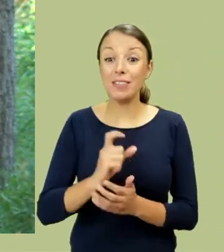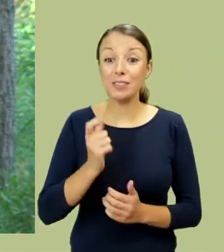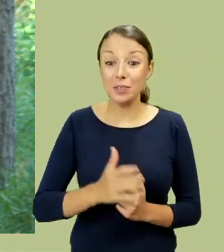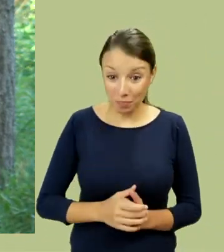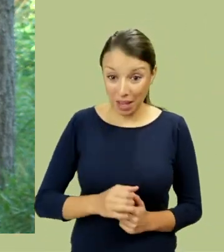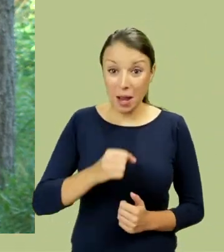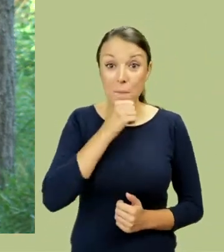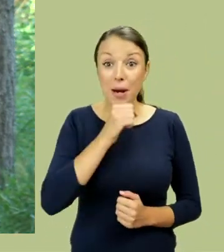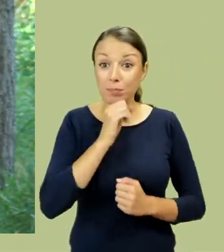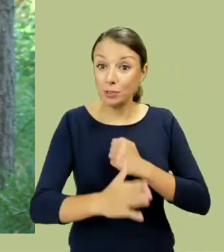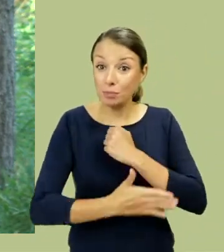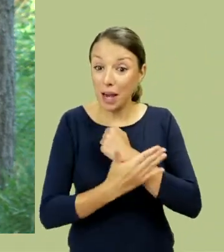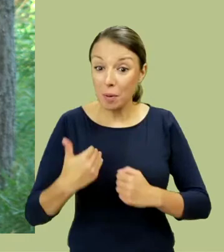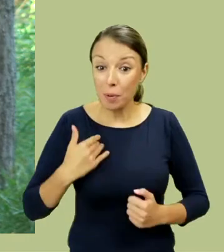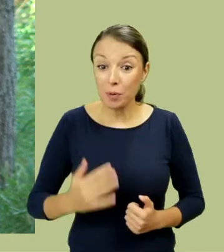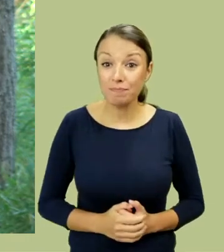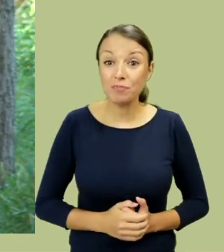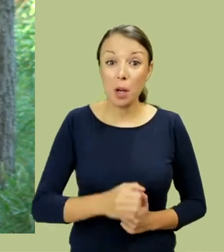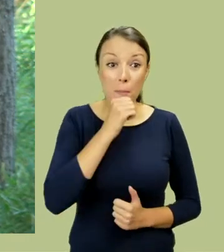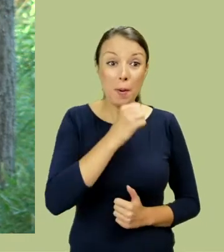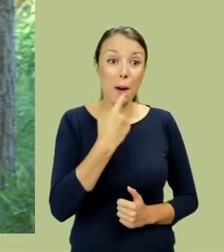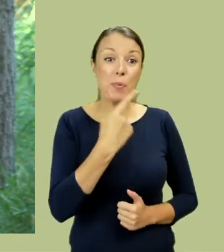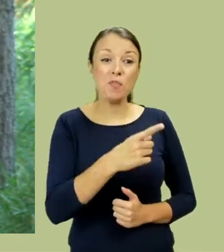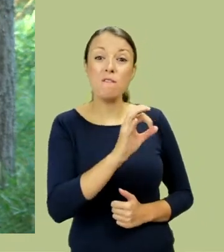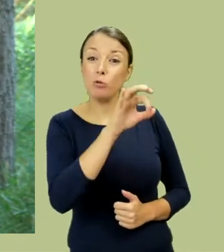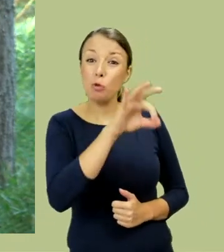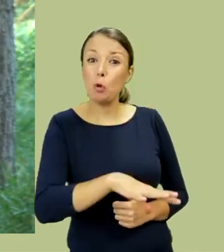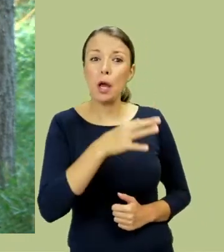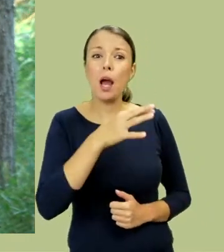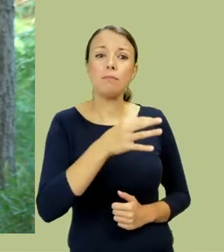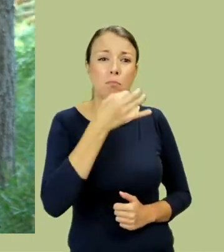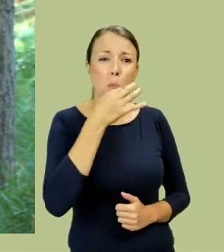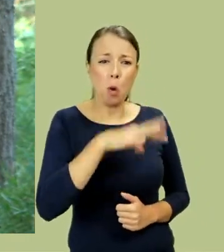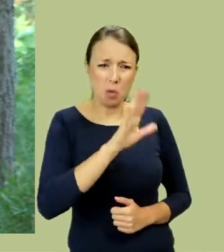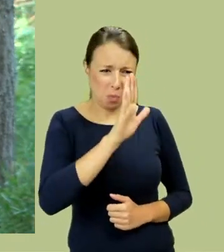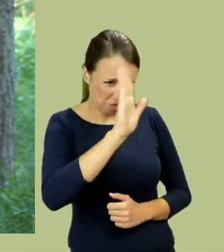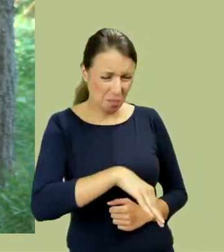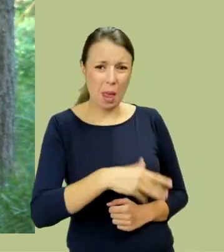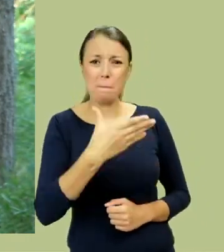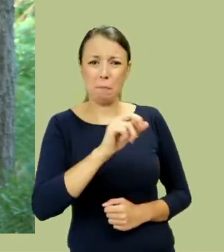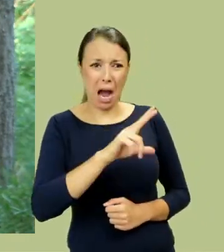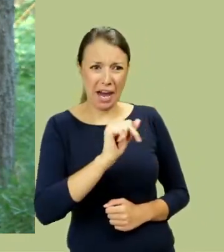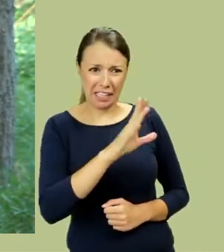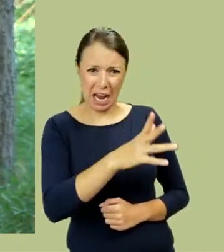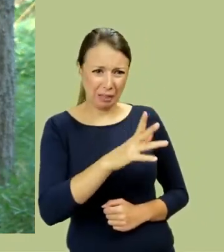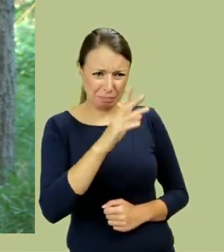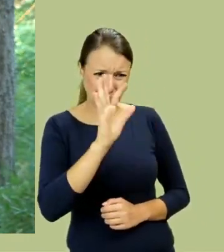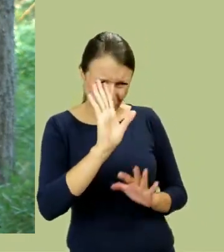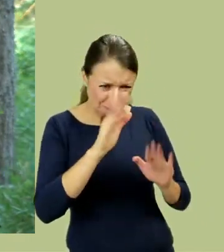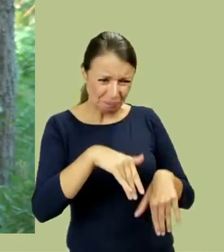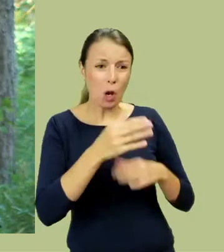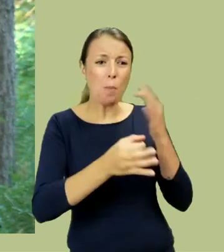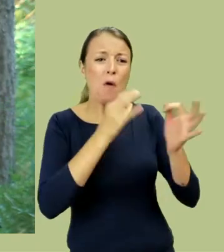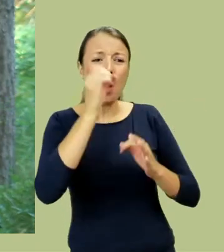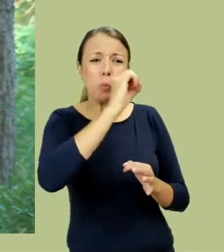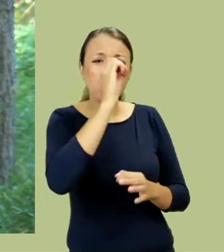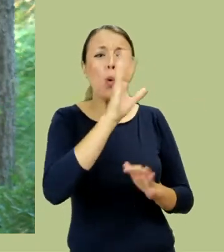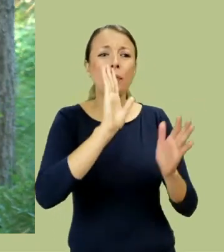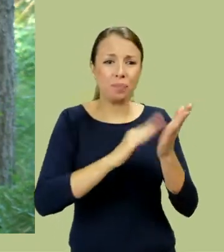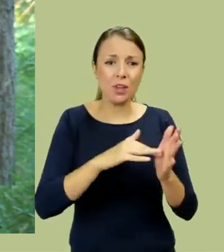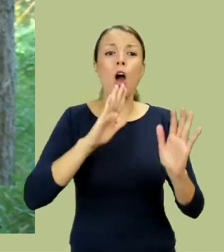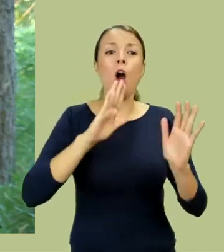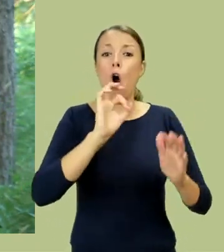córki młodszej: Mario, nie opowiadaj głupstw. Ola pojedzie do Warszawy, będzie studiować i w dodatku